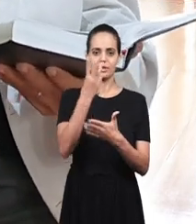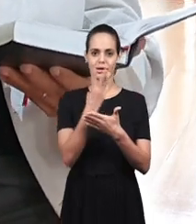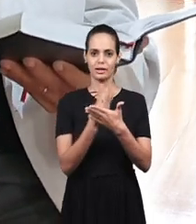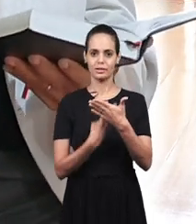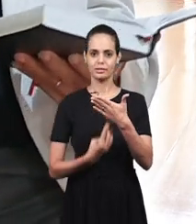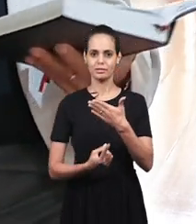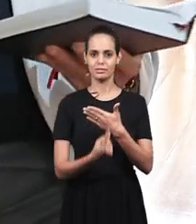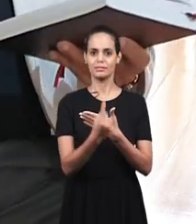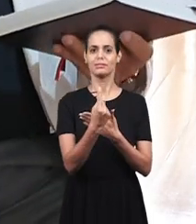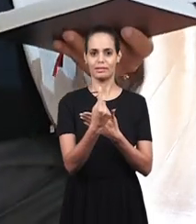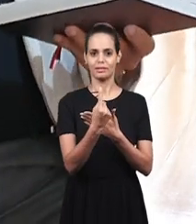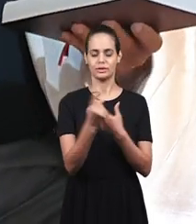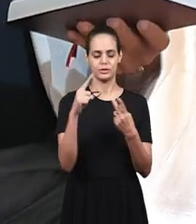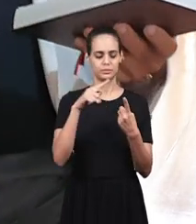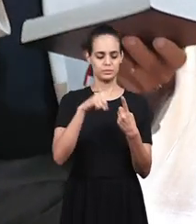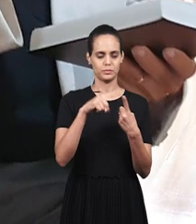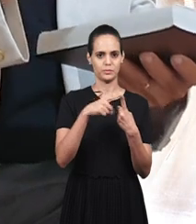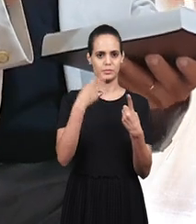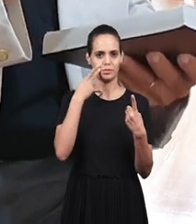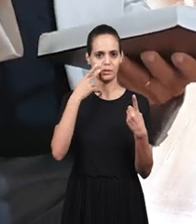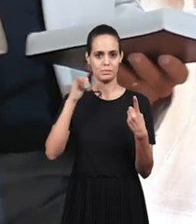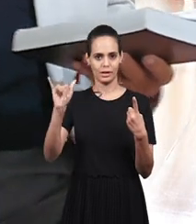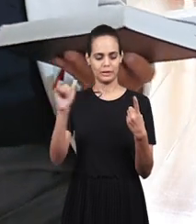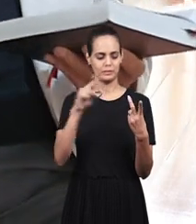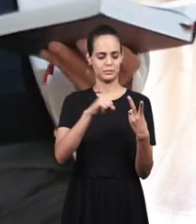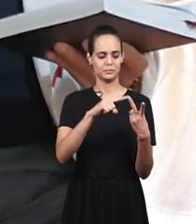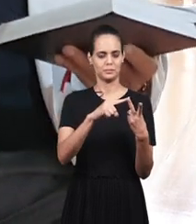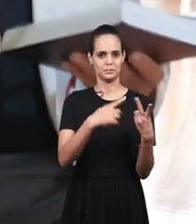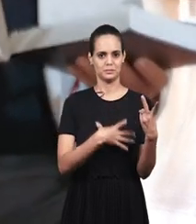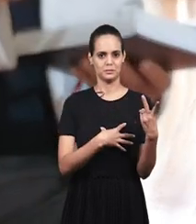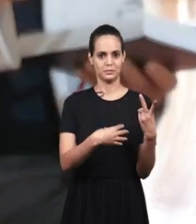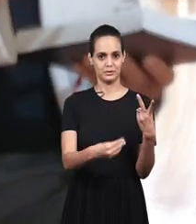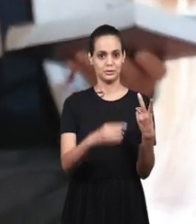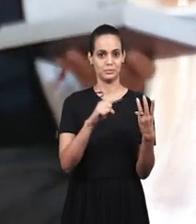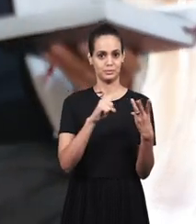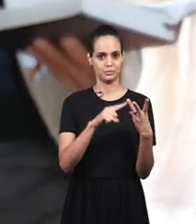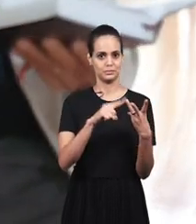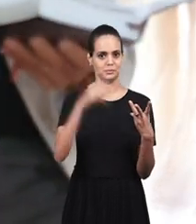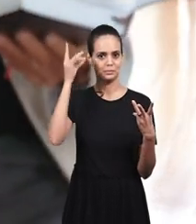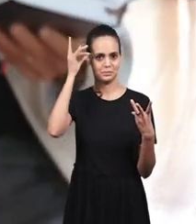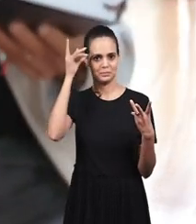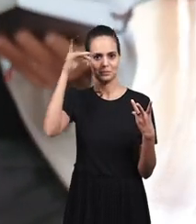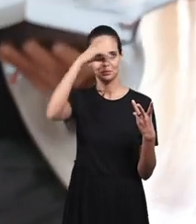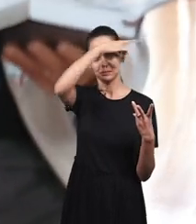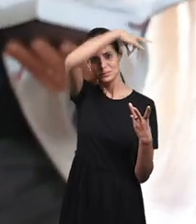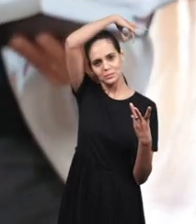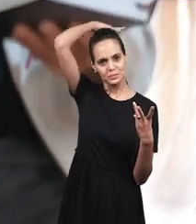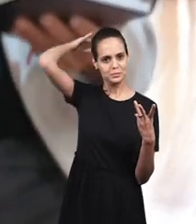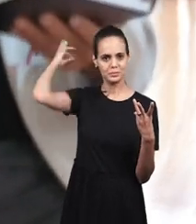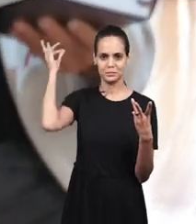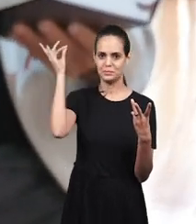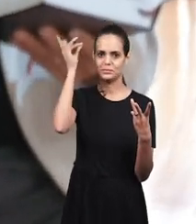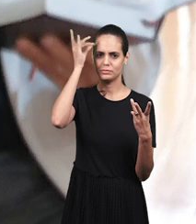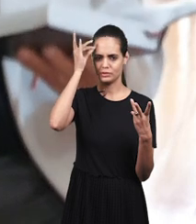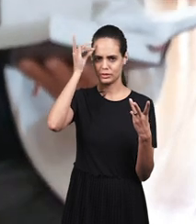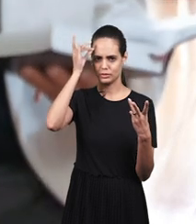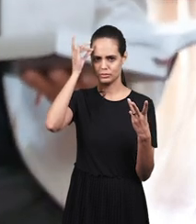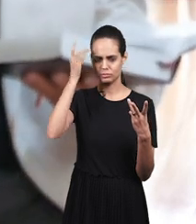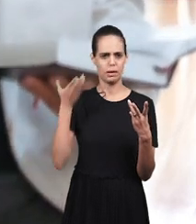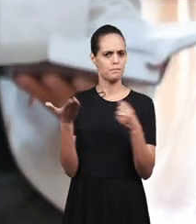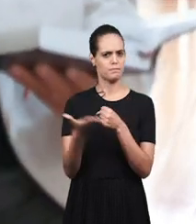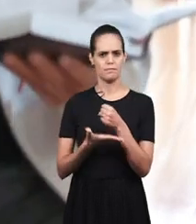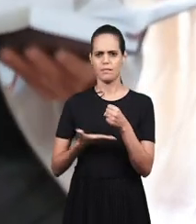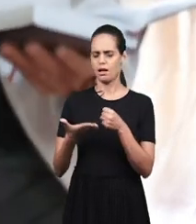la Bible, toute la Bible, vous allez découvrir normalement la Trinité. Vous allez découvrir la figure de la Trinité, la figure